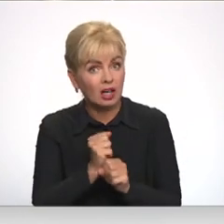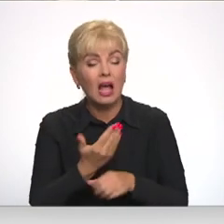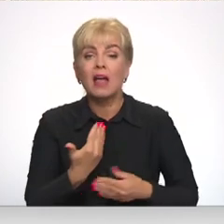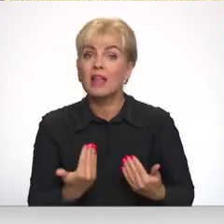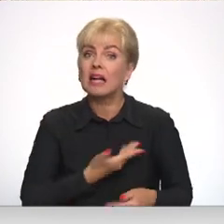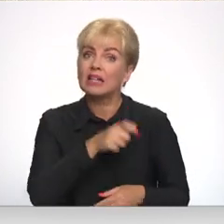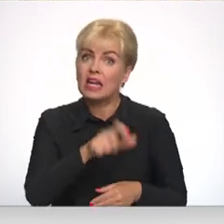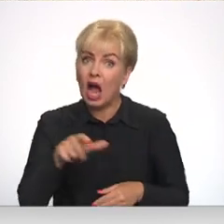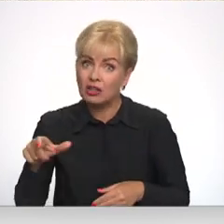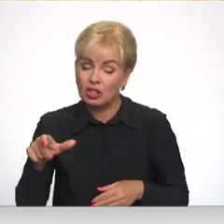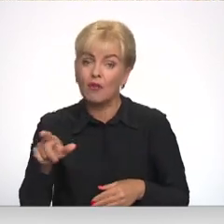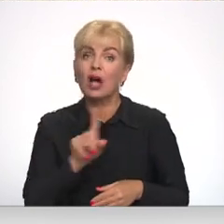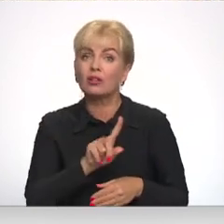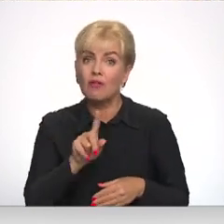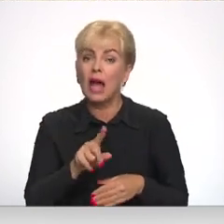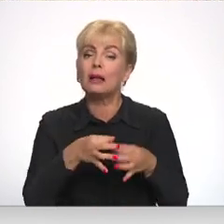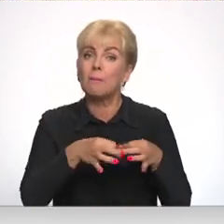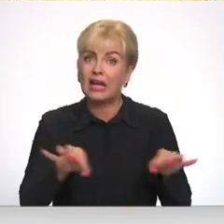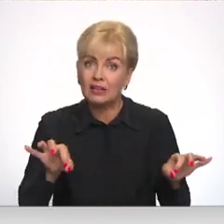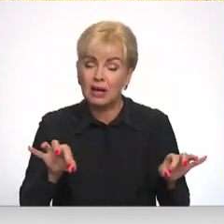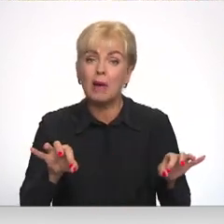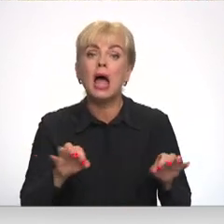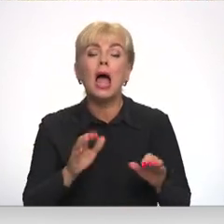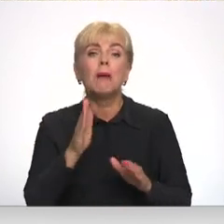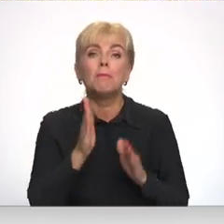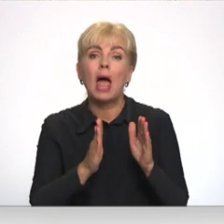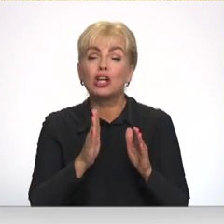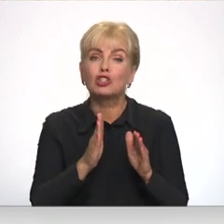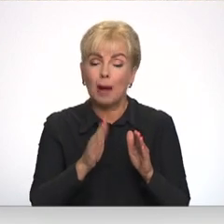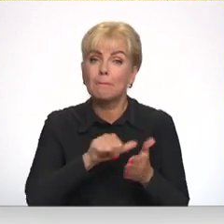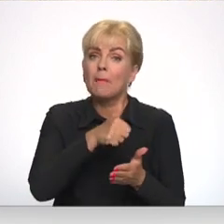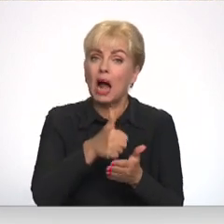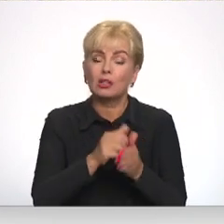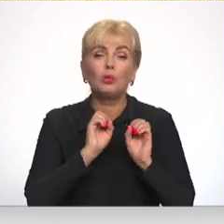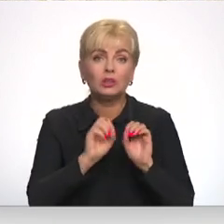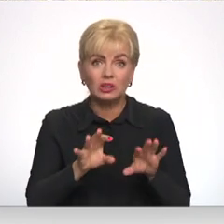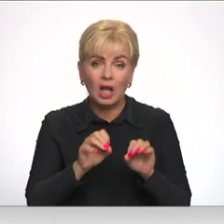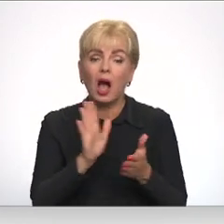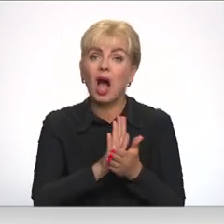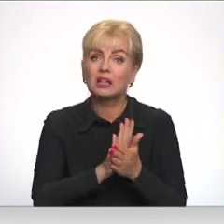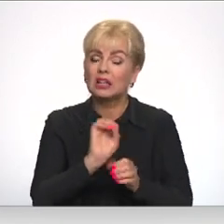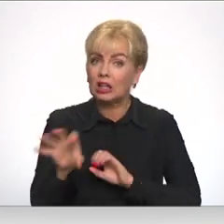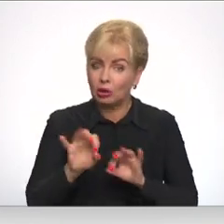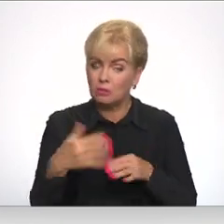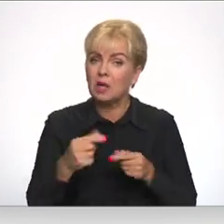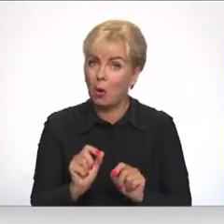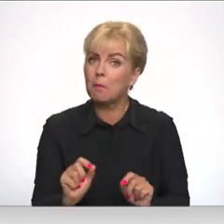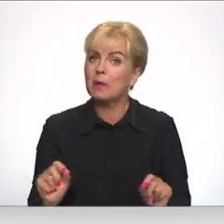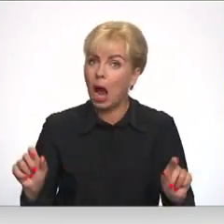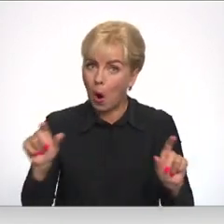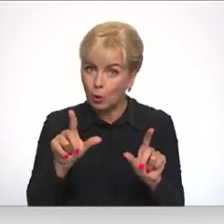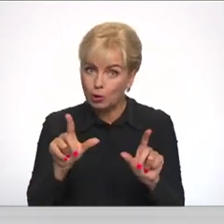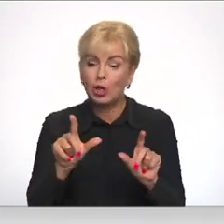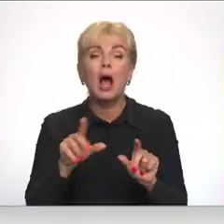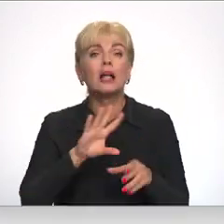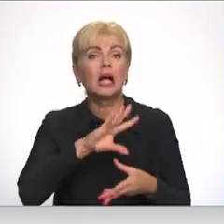pieejams. Uzņēmuma Rīgas meži pārstāve atklāja arī citus atkritumu pieaugšanas iemeslus. Šobrīd mēs esam apkopojuši